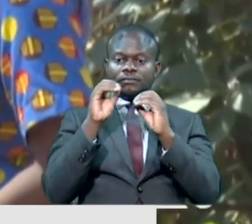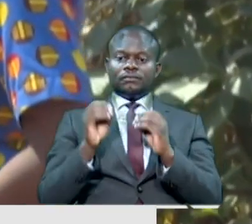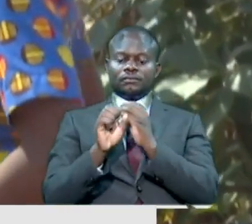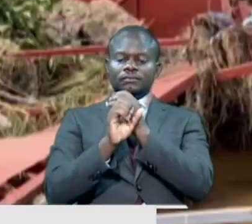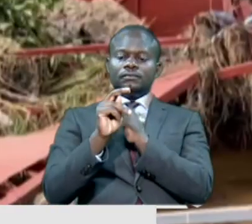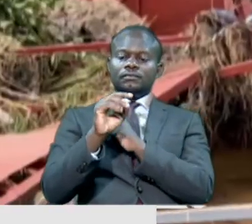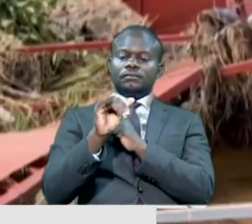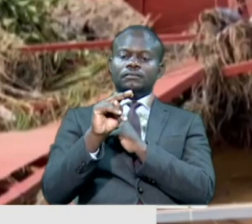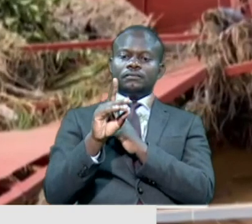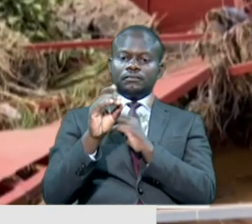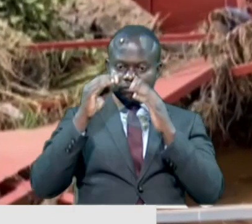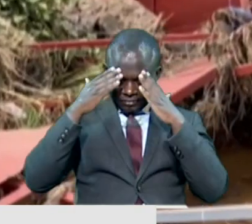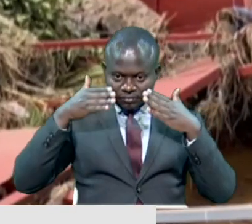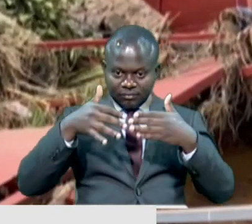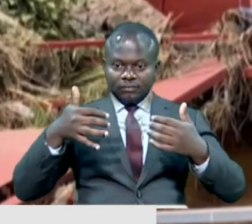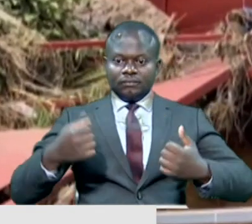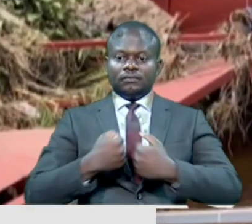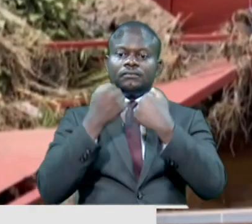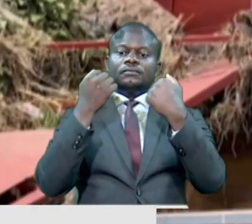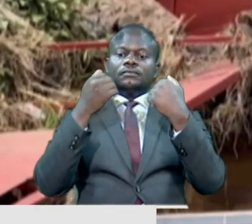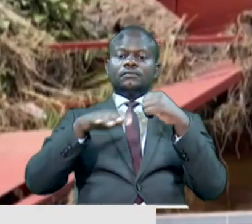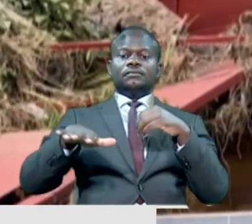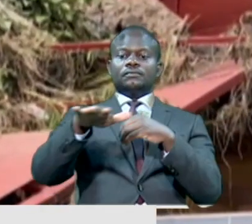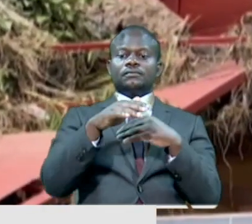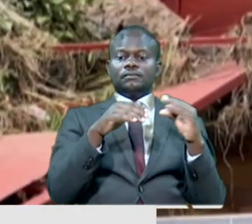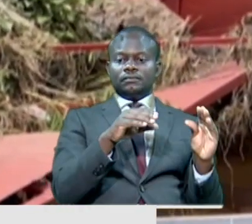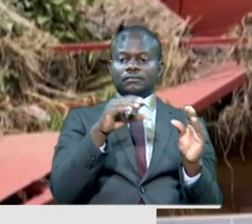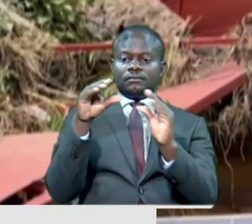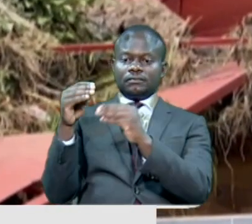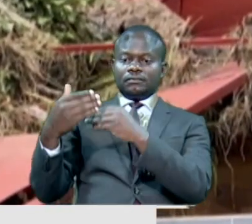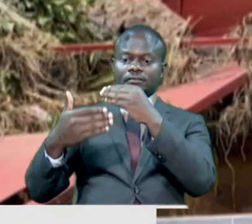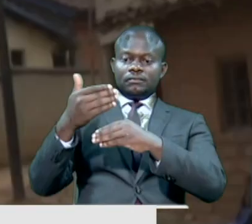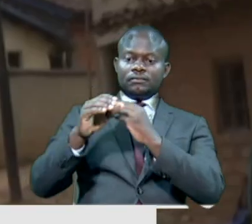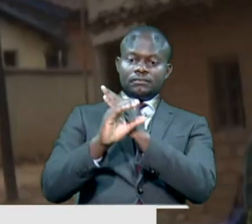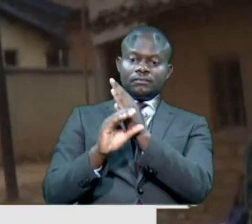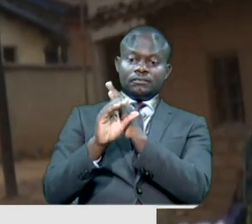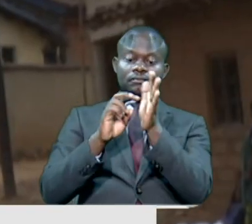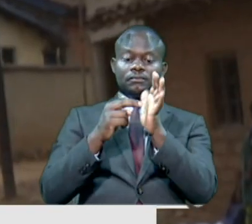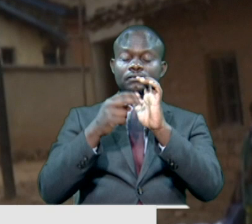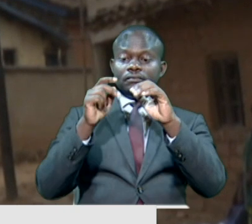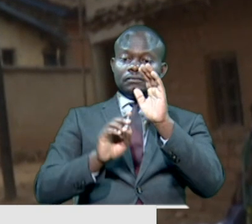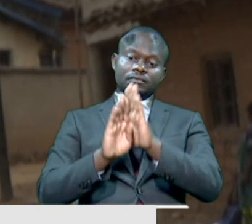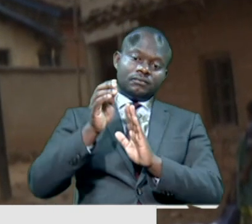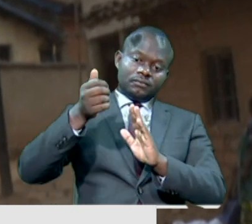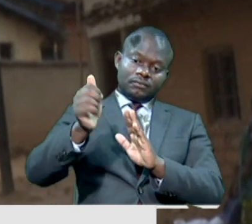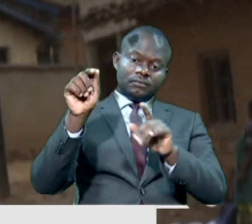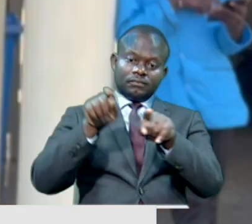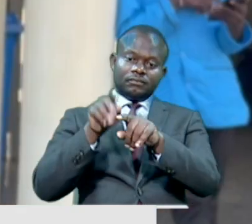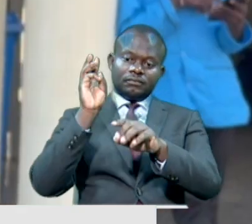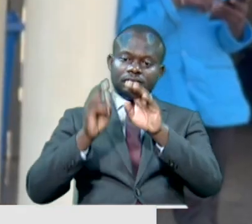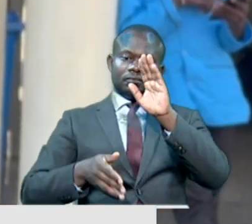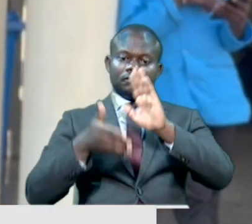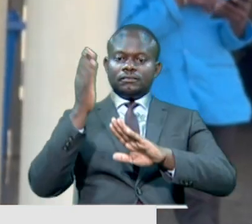wa Nyundo nyuma yo kwibasirwa n'ibiza by'imyuzure ya Sebeya aho byimuriwe ni hafi y'utwo tugari bivuze ku iterambere ryatwo naryo